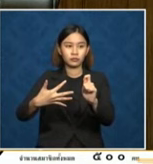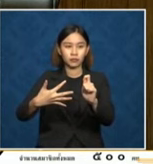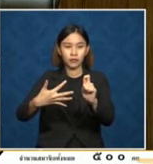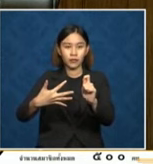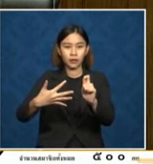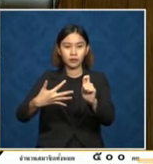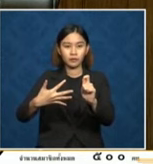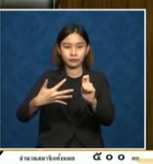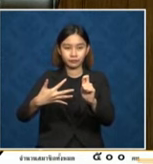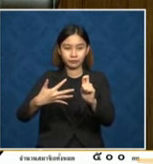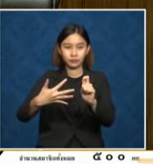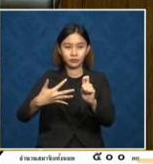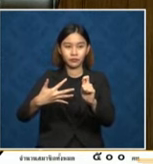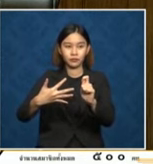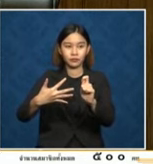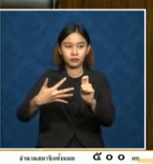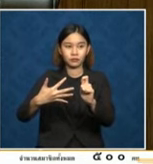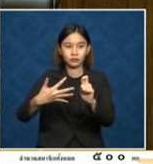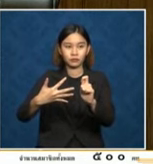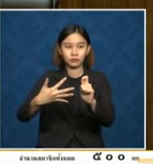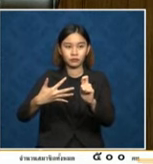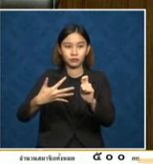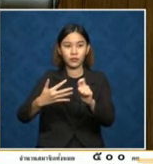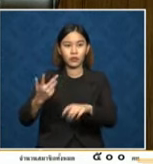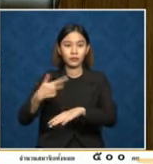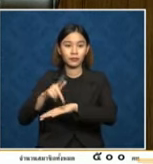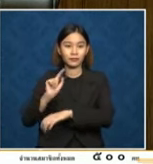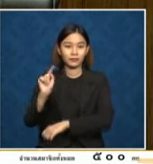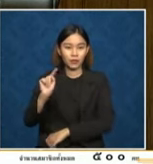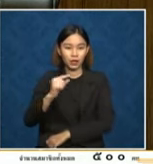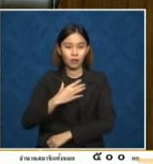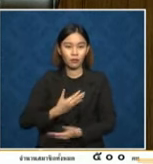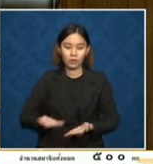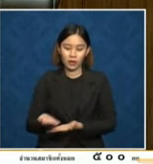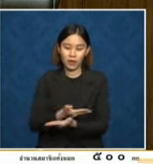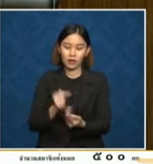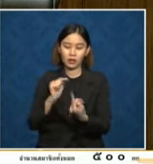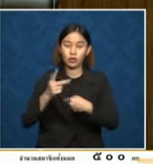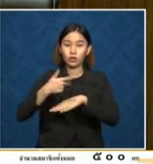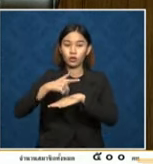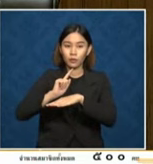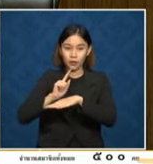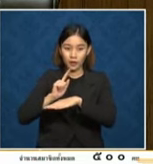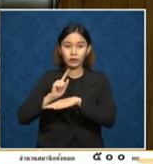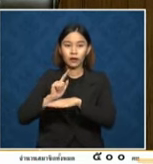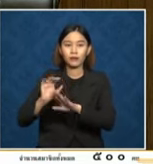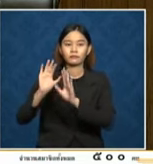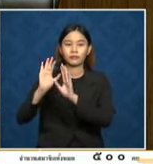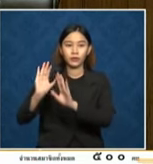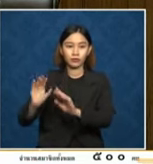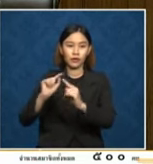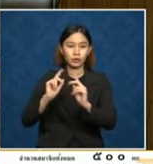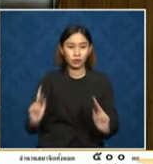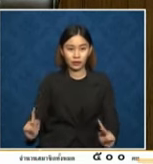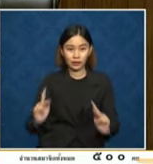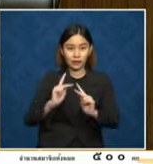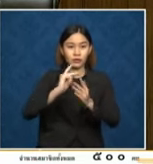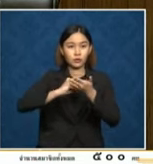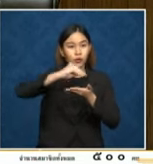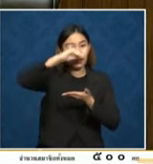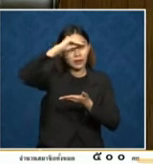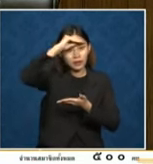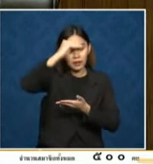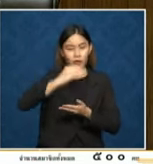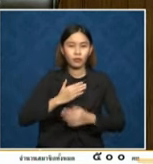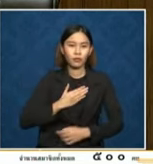อำเภอแม่เปิ่นอำเภอชุมตะบงท่านประธานครับผมหาลือท่านประธานเนี่ยฝากไปยังกระทรวงศึกษาธิการ